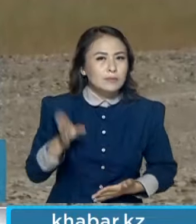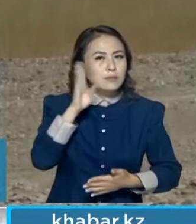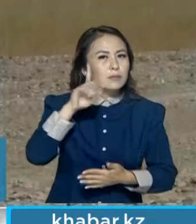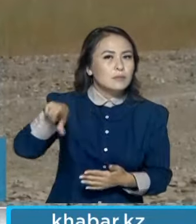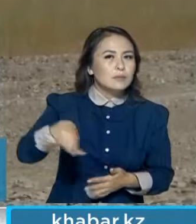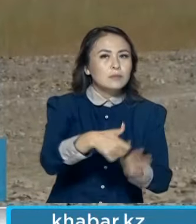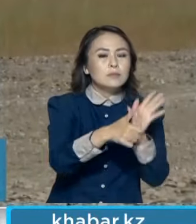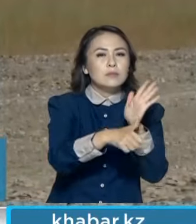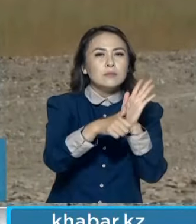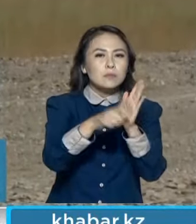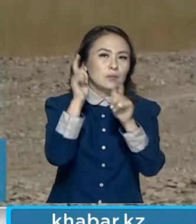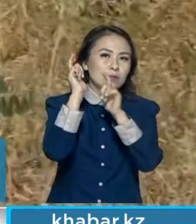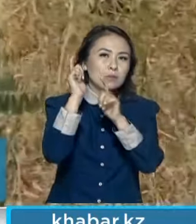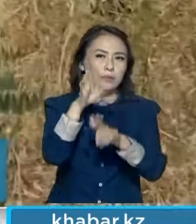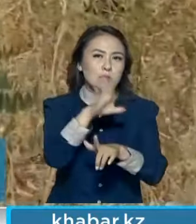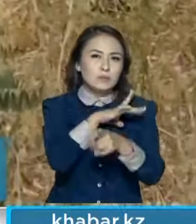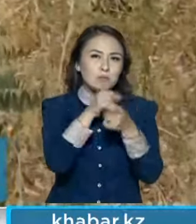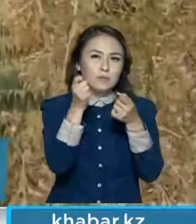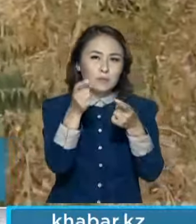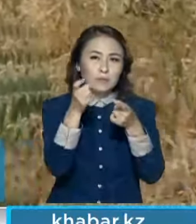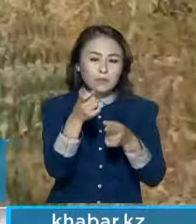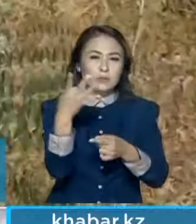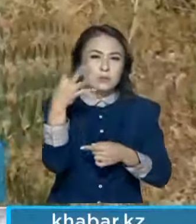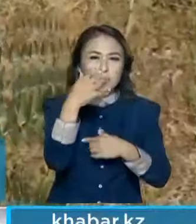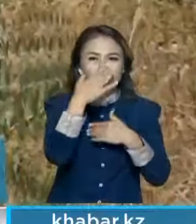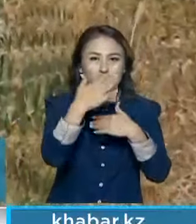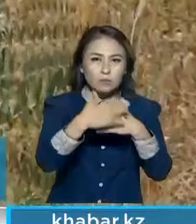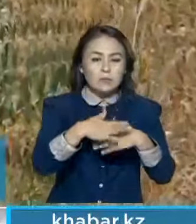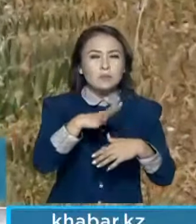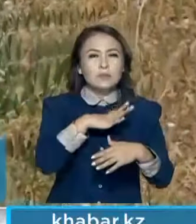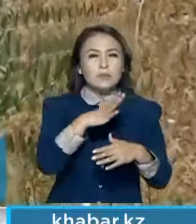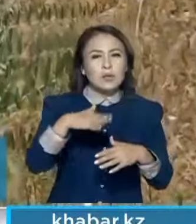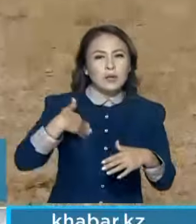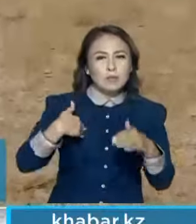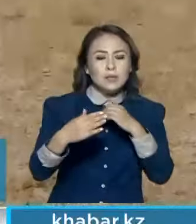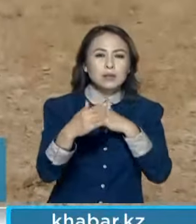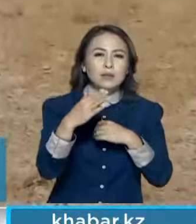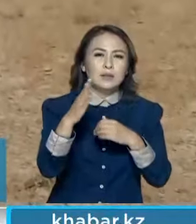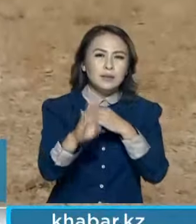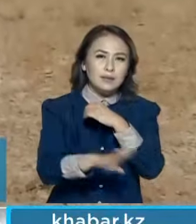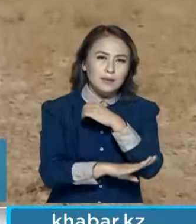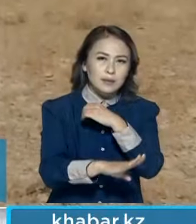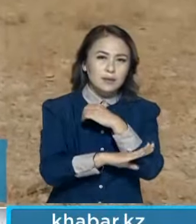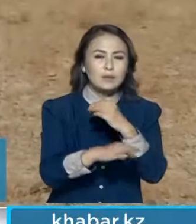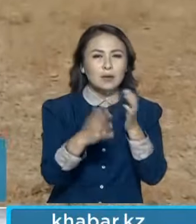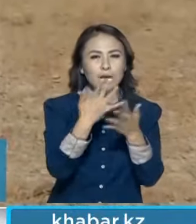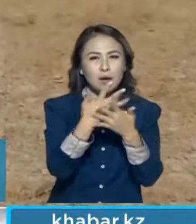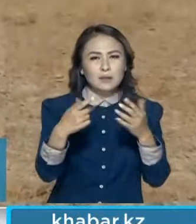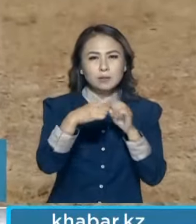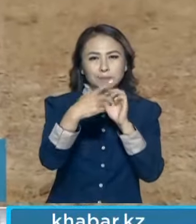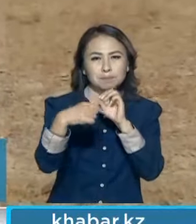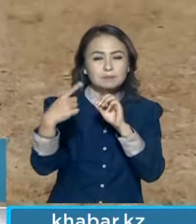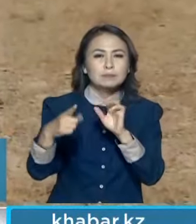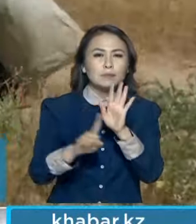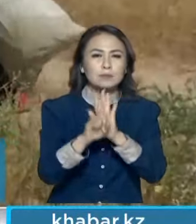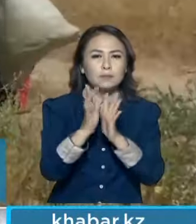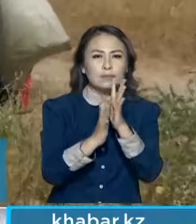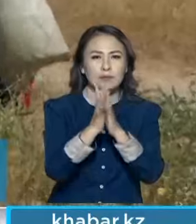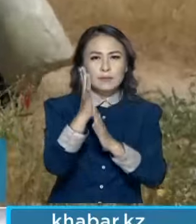атыздардан 60 тоннаға жуық күл қоқыс шығарылған. Және 4000-ға жуық жеміс ағашы, қылқан жапырақты көшеттер отырғызылды.